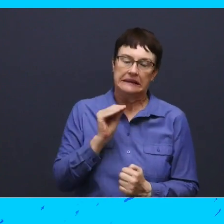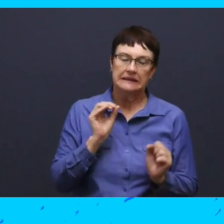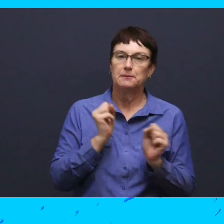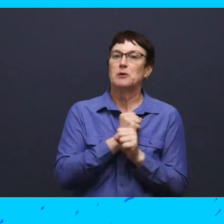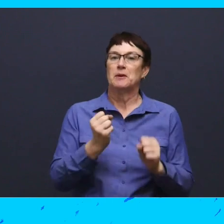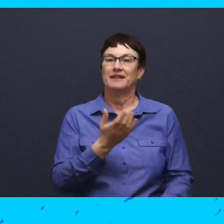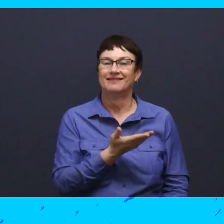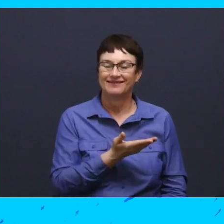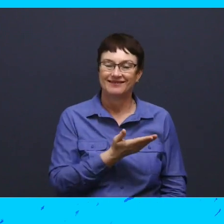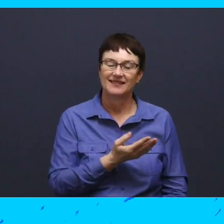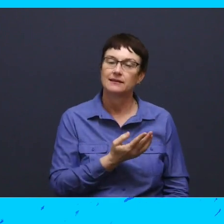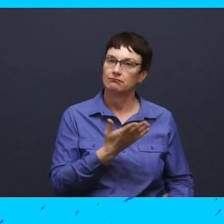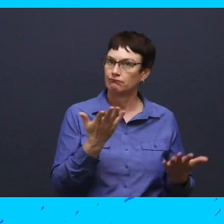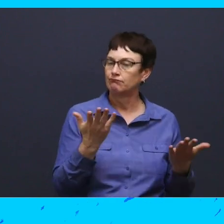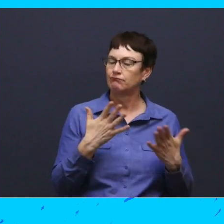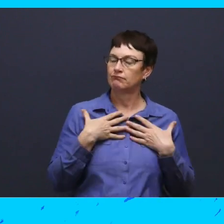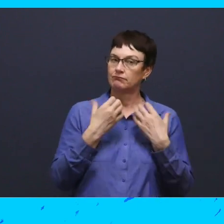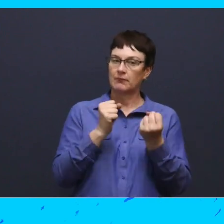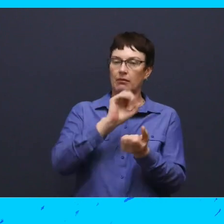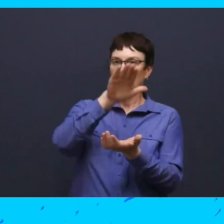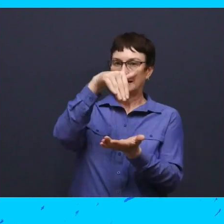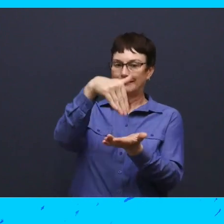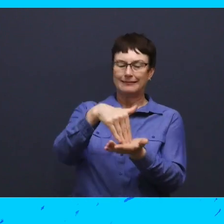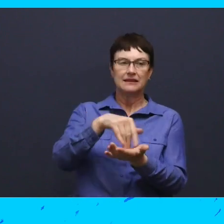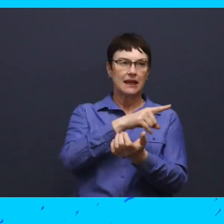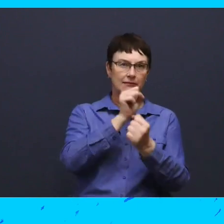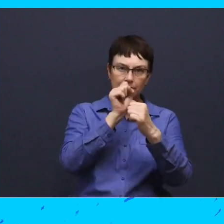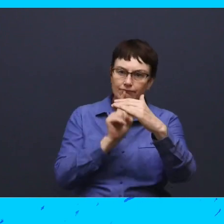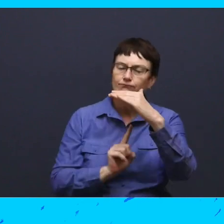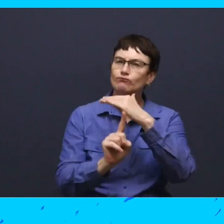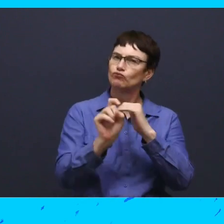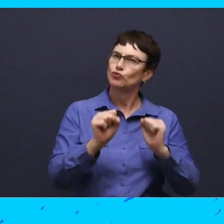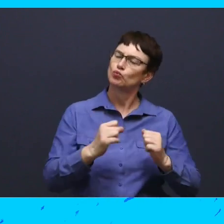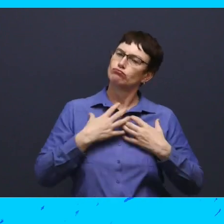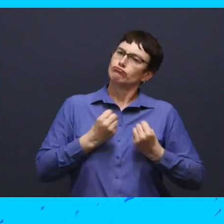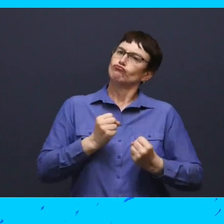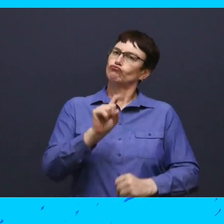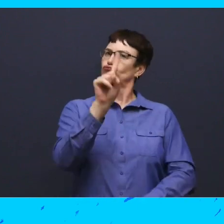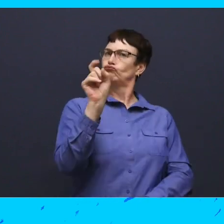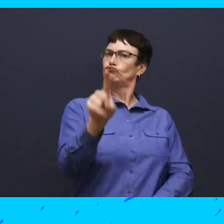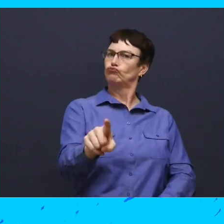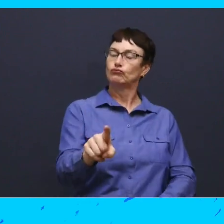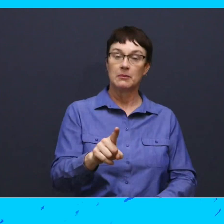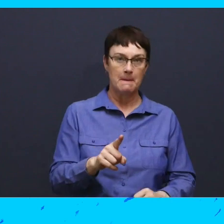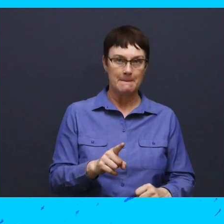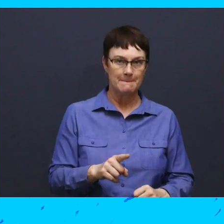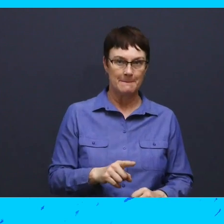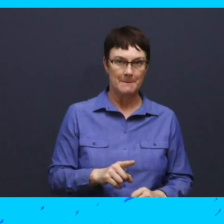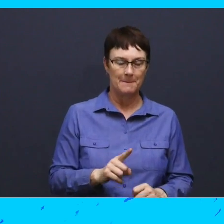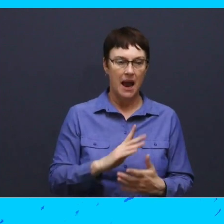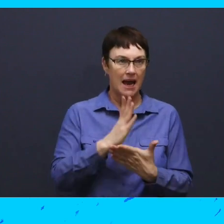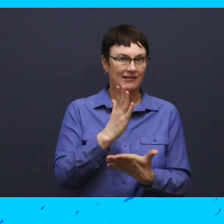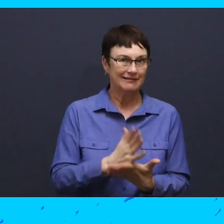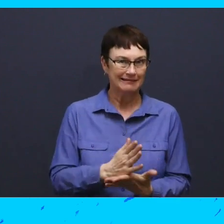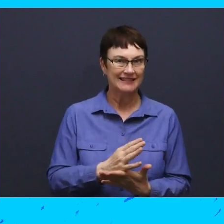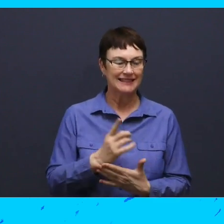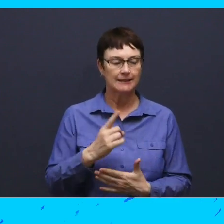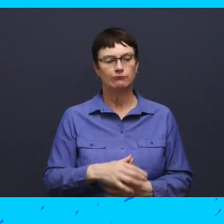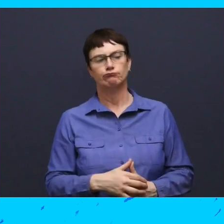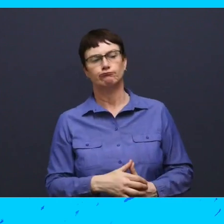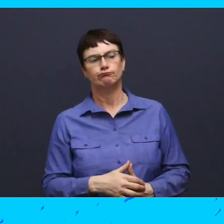parfois, même si les personnes peuvent arriver au centre de santé, ce n'est pas garanti qu'elles